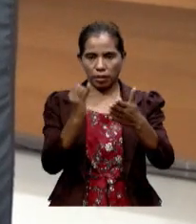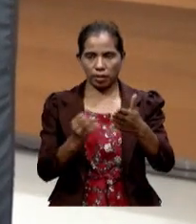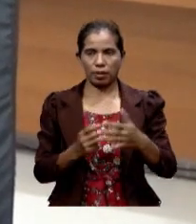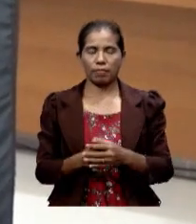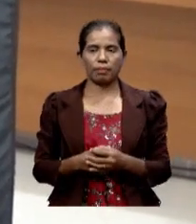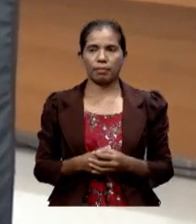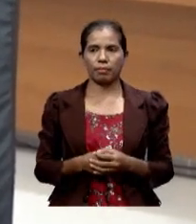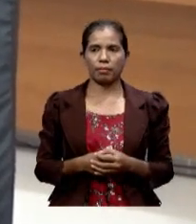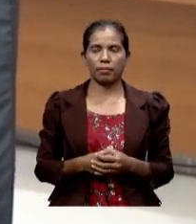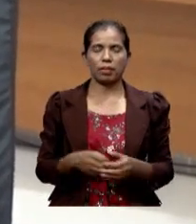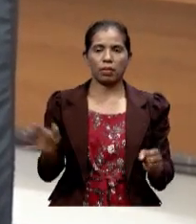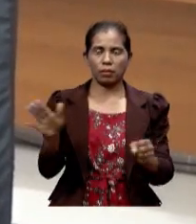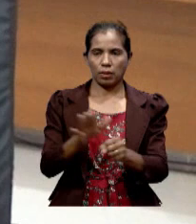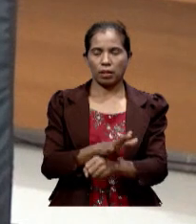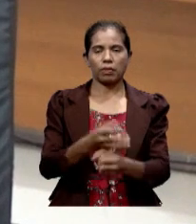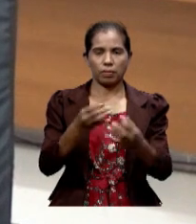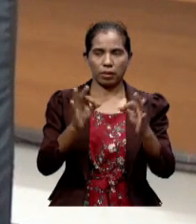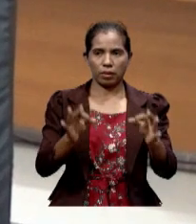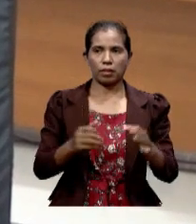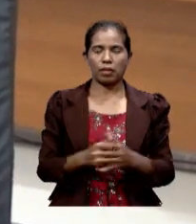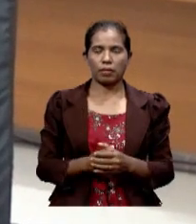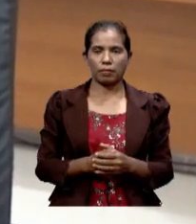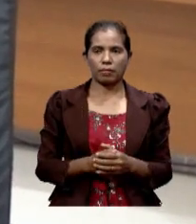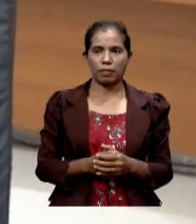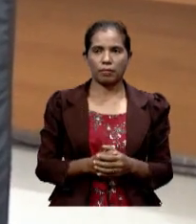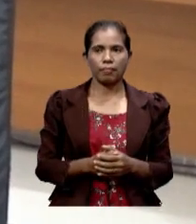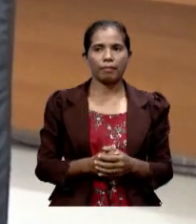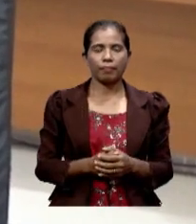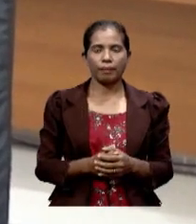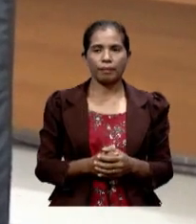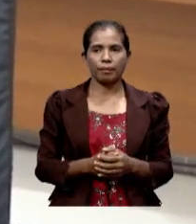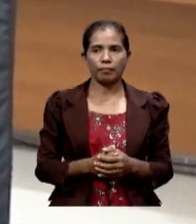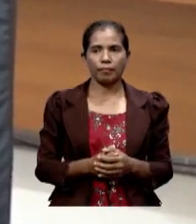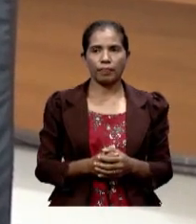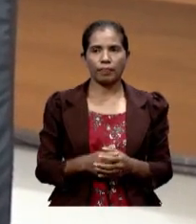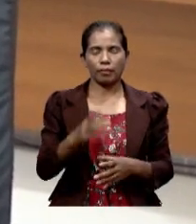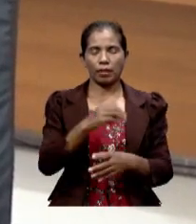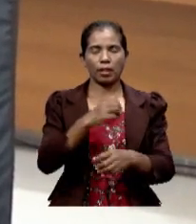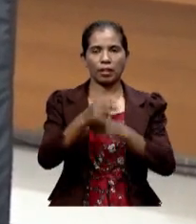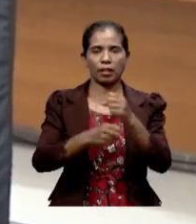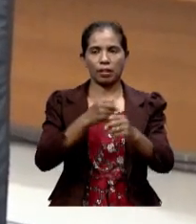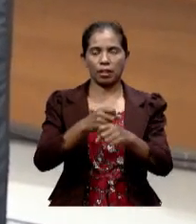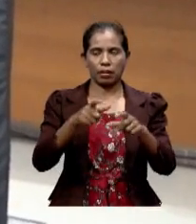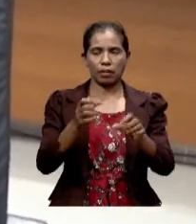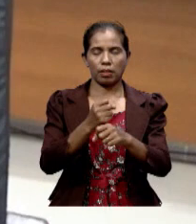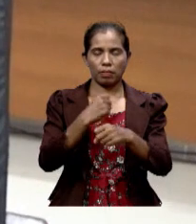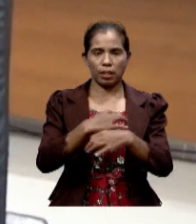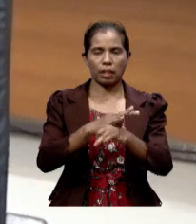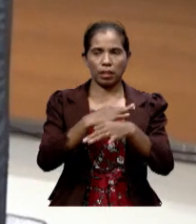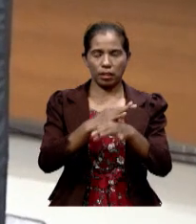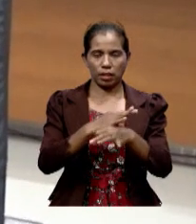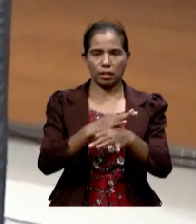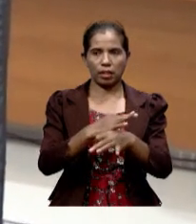tuantan completo ona ao antecipa katak dentro de tinha ne ita bela ona halo khusus ao rebel